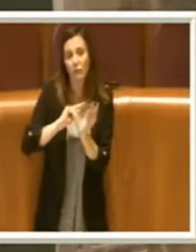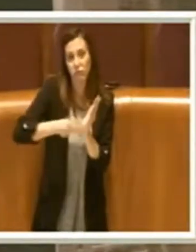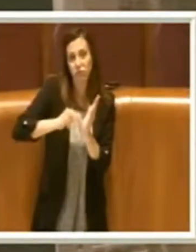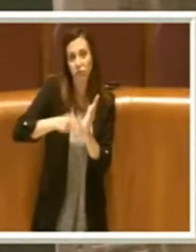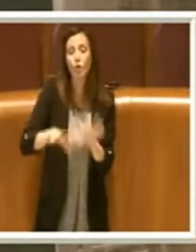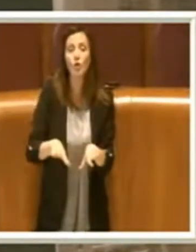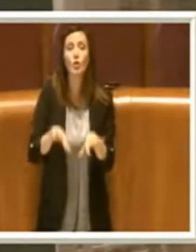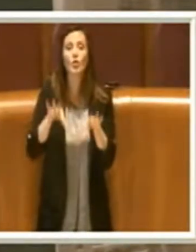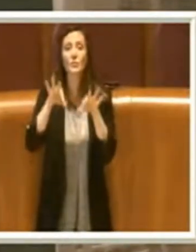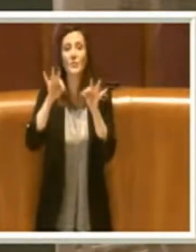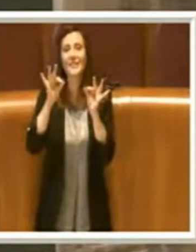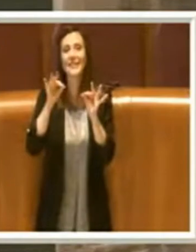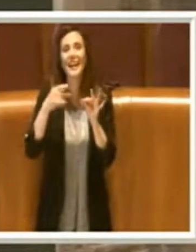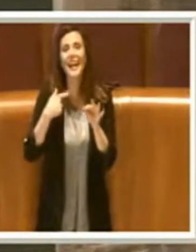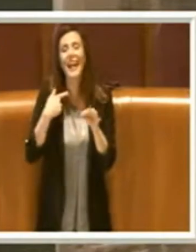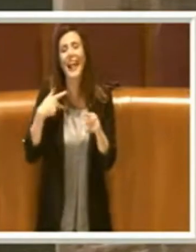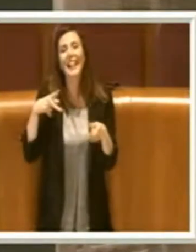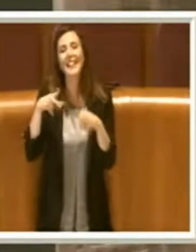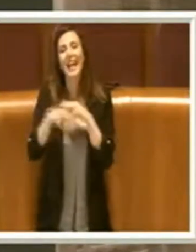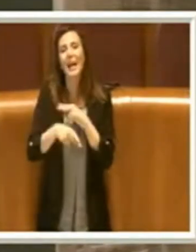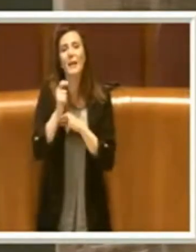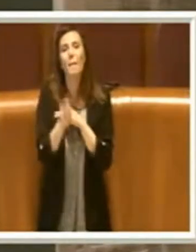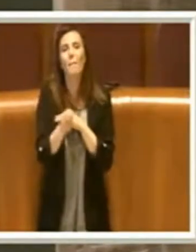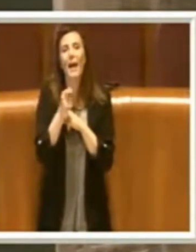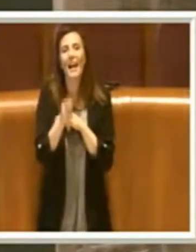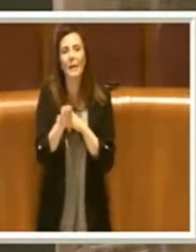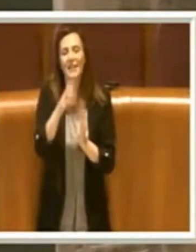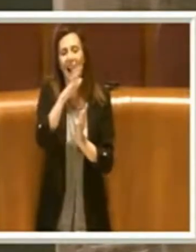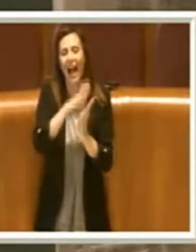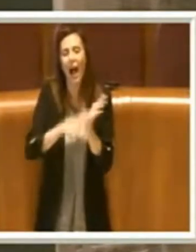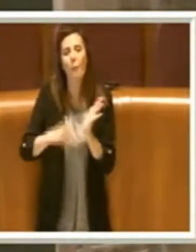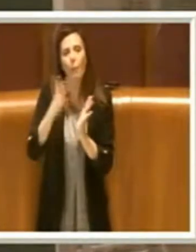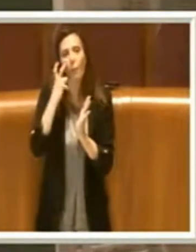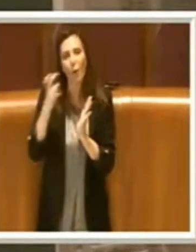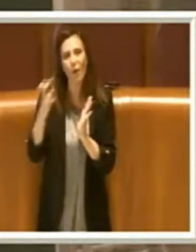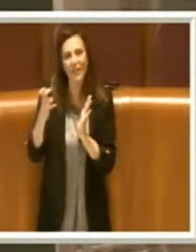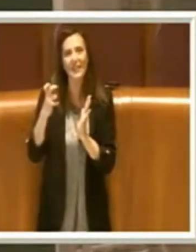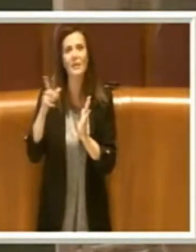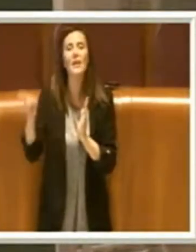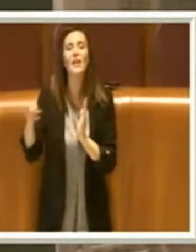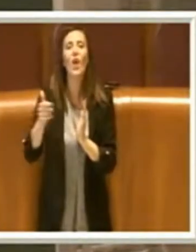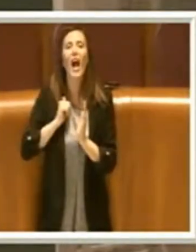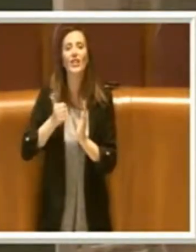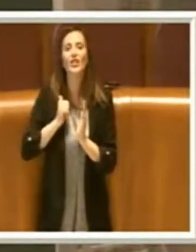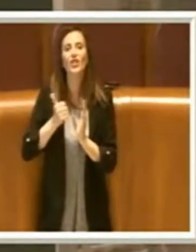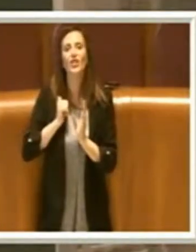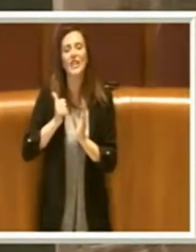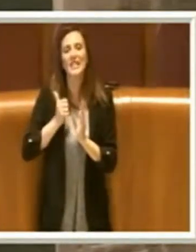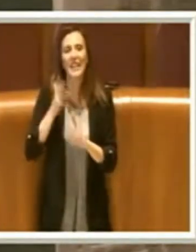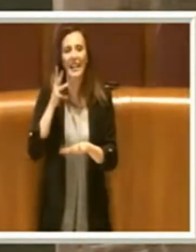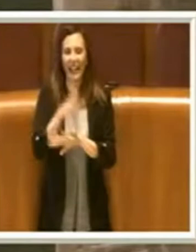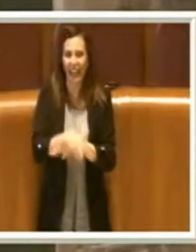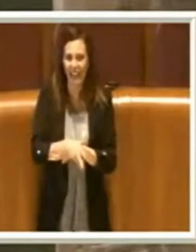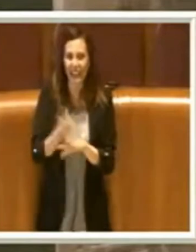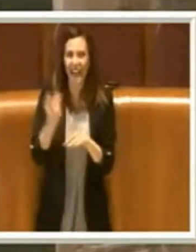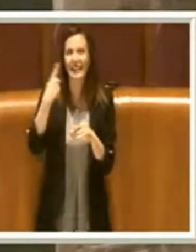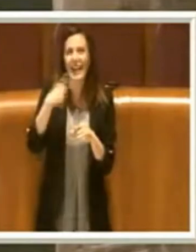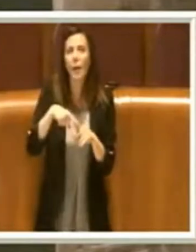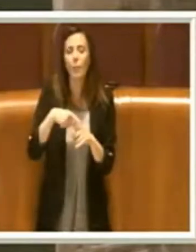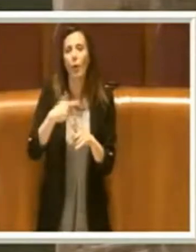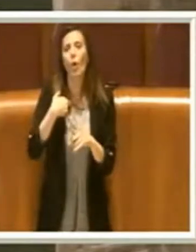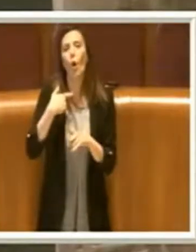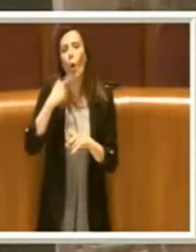la sospensione di terra di pagamento degli atti e provvedimenti emessi dagli agenti della riscossione e tutte le procedure esecutive